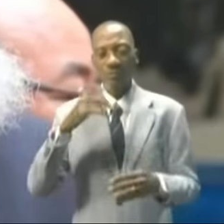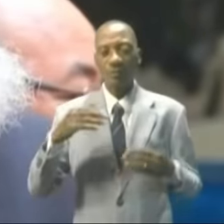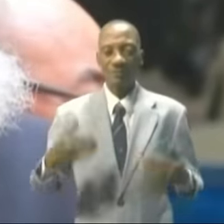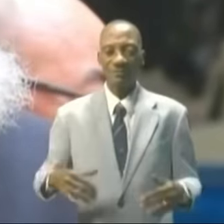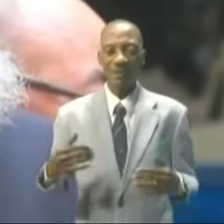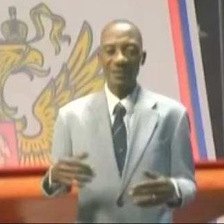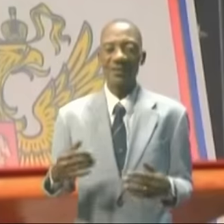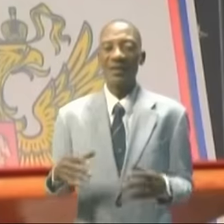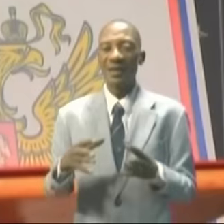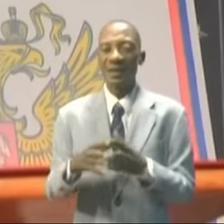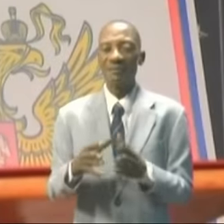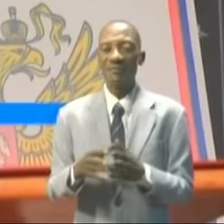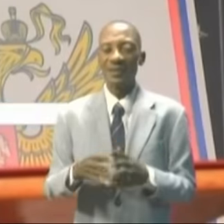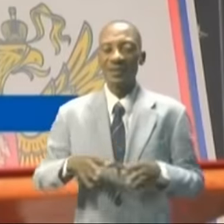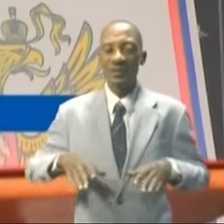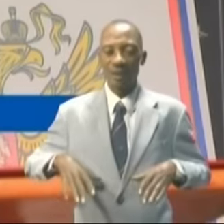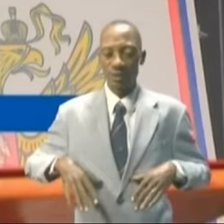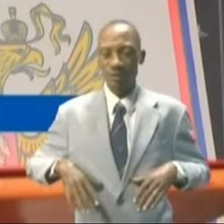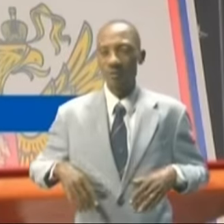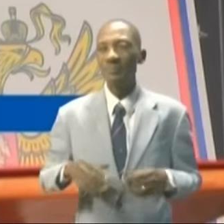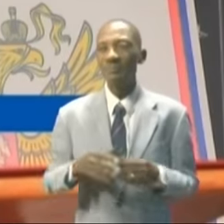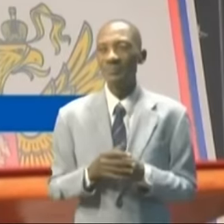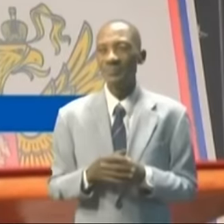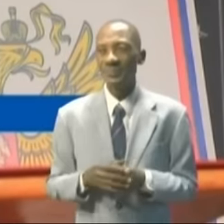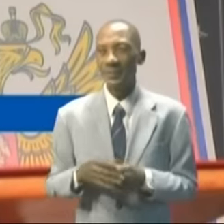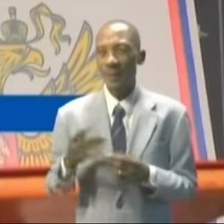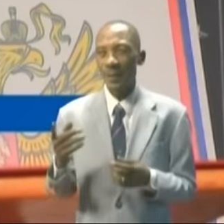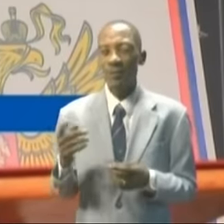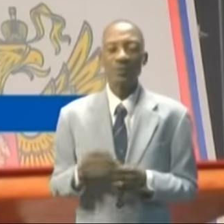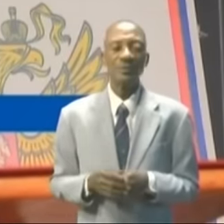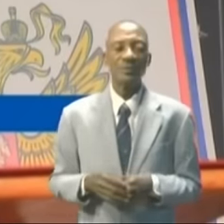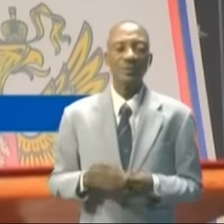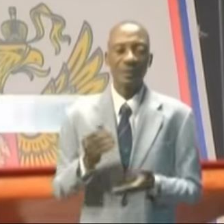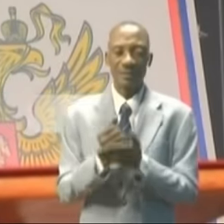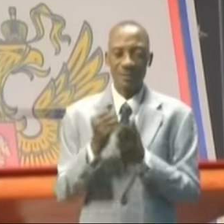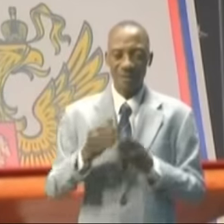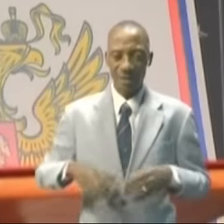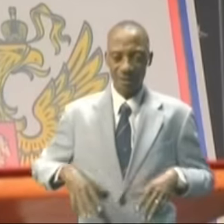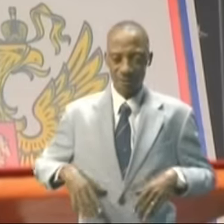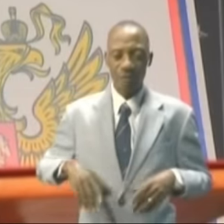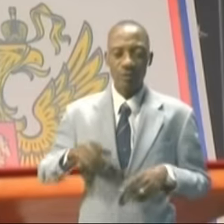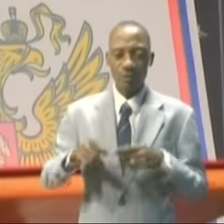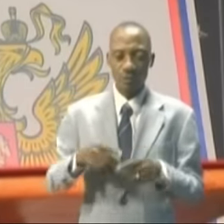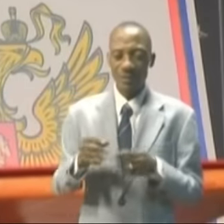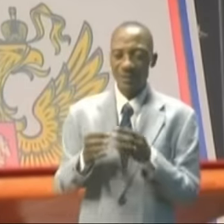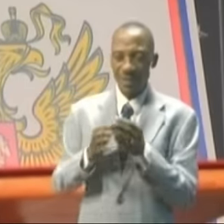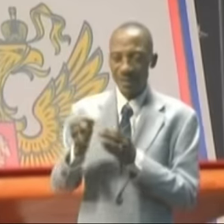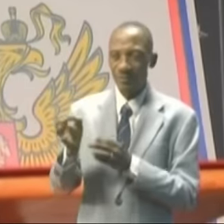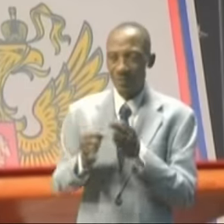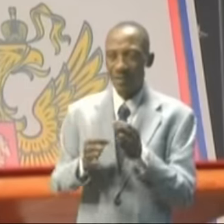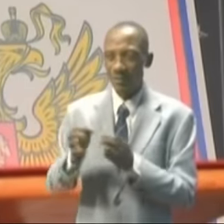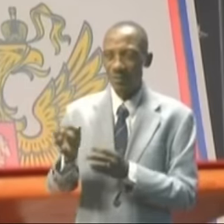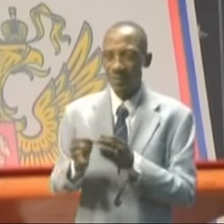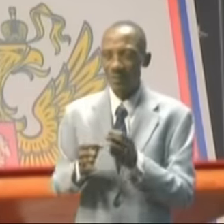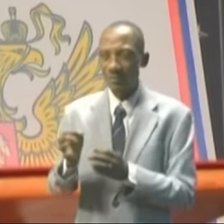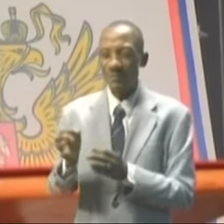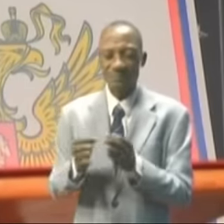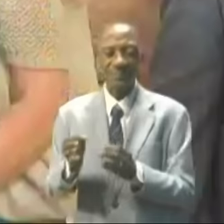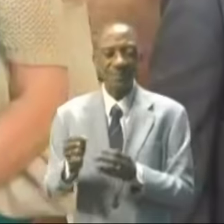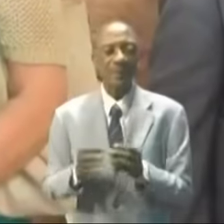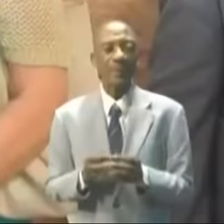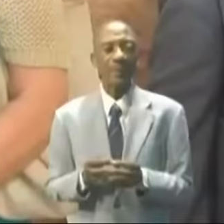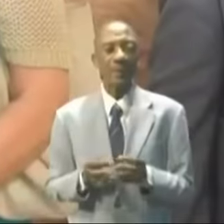pays partenaires dont beaucoup proviennent du continent africain. Dans ce contexte, l'un des pays clés est